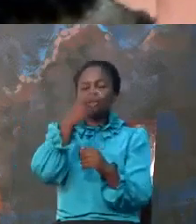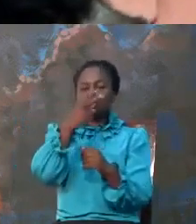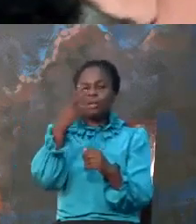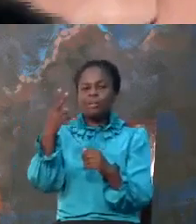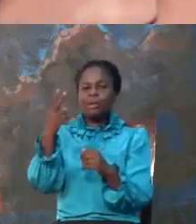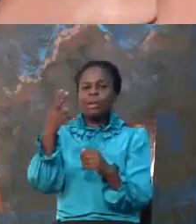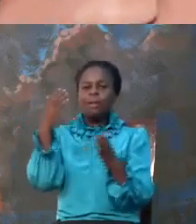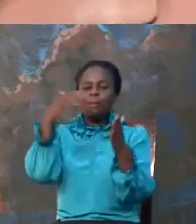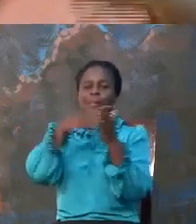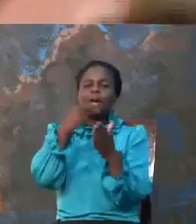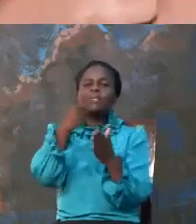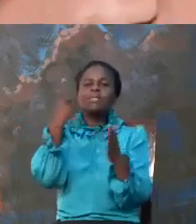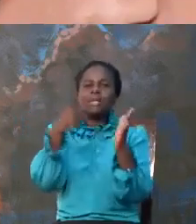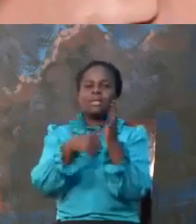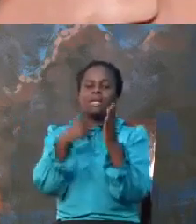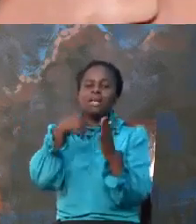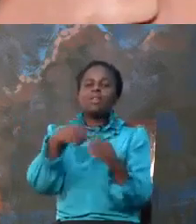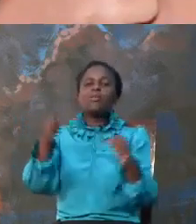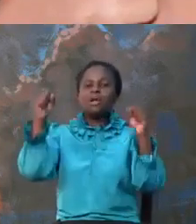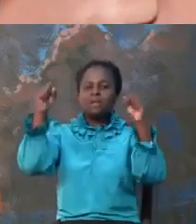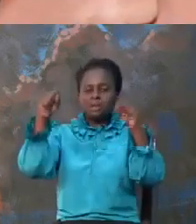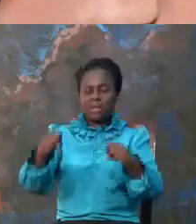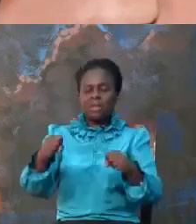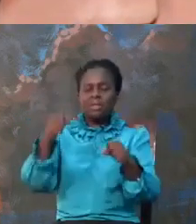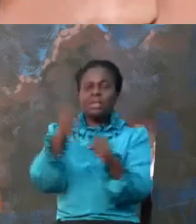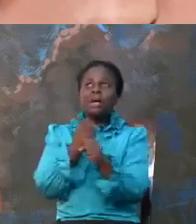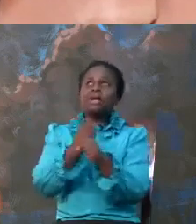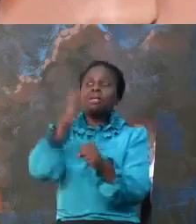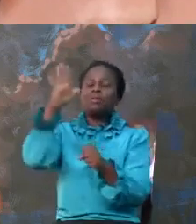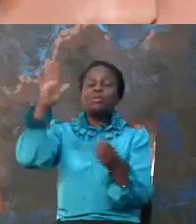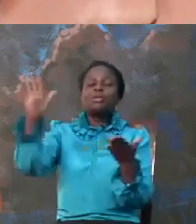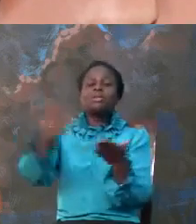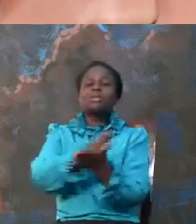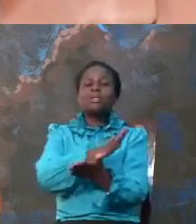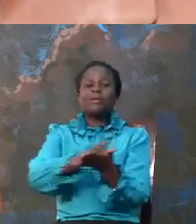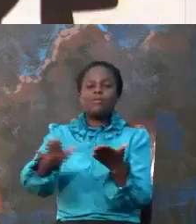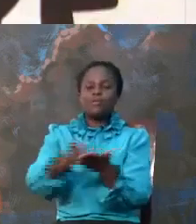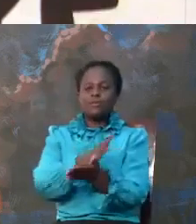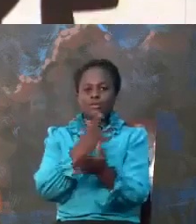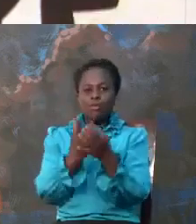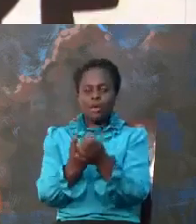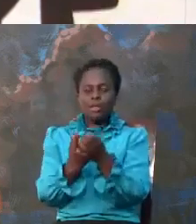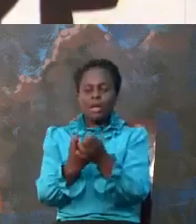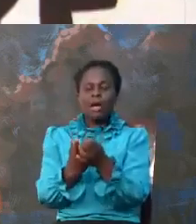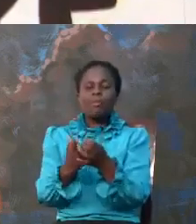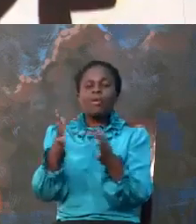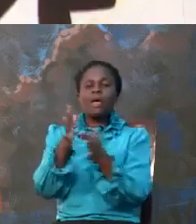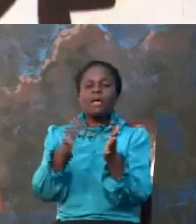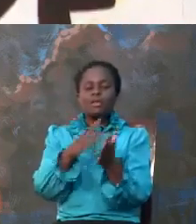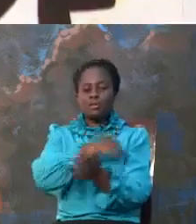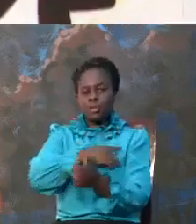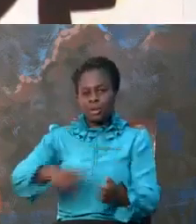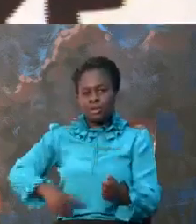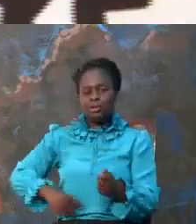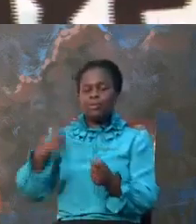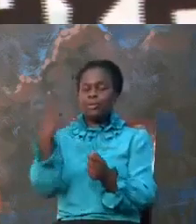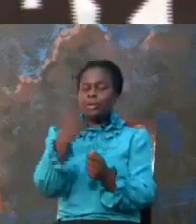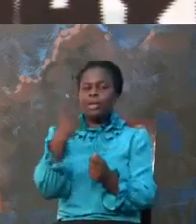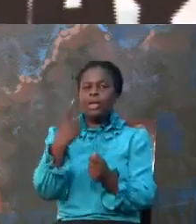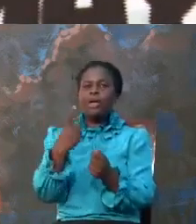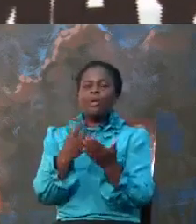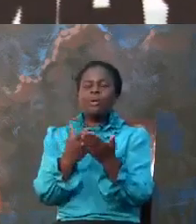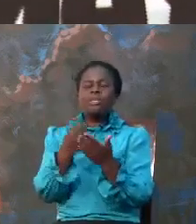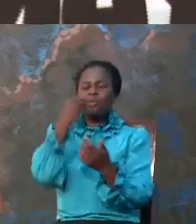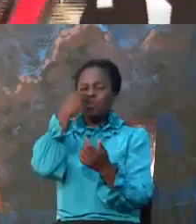anasema ilikuwa sharti na kara za mbinguni zisafishwe kwa damu, damu ya Yesu Kristo pekee, maana